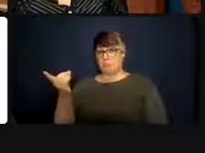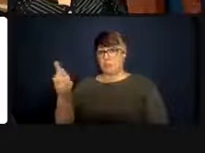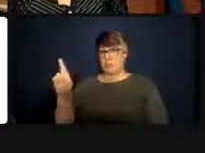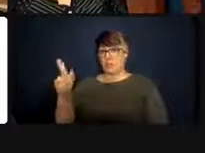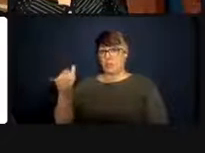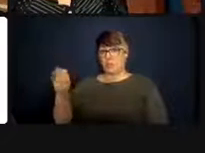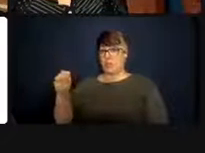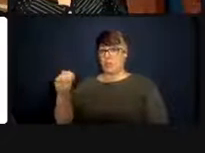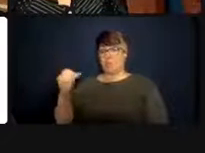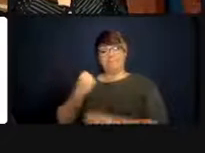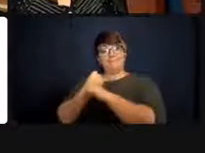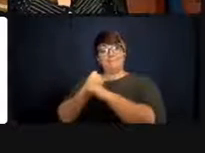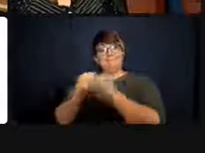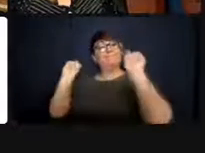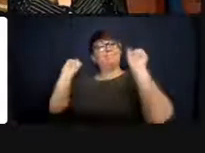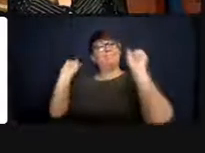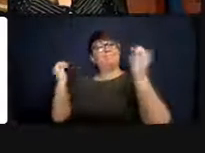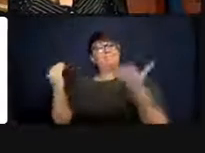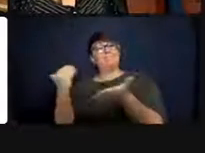الدكتور بوليو